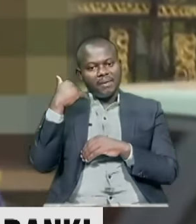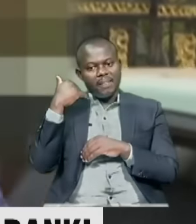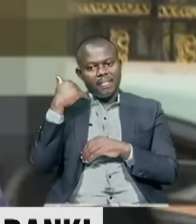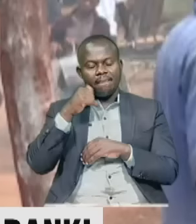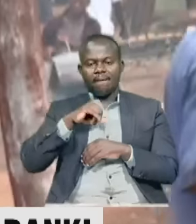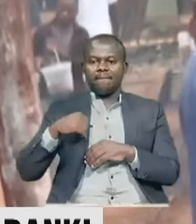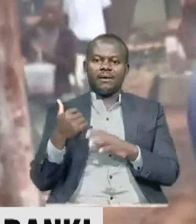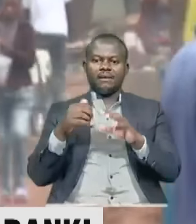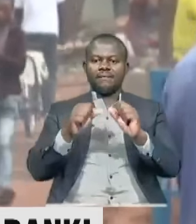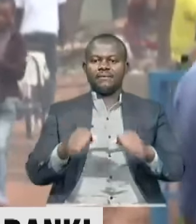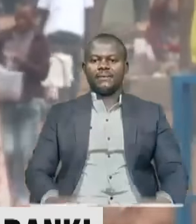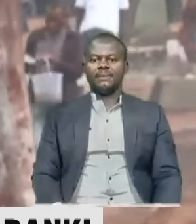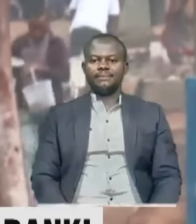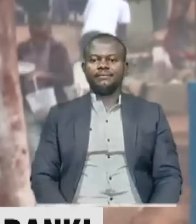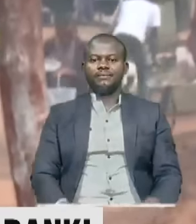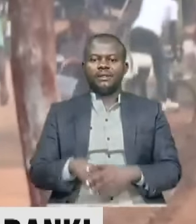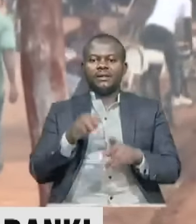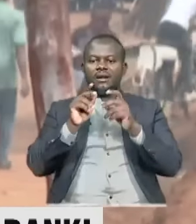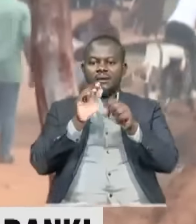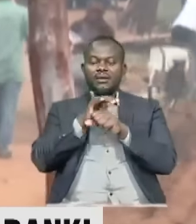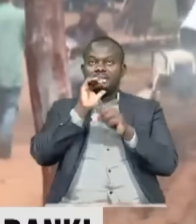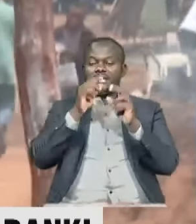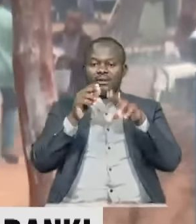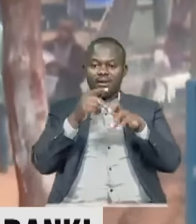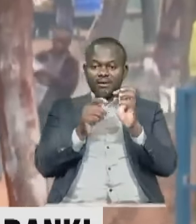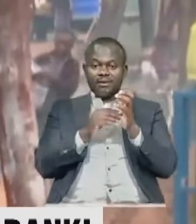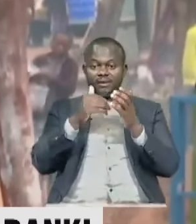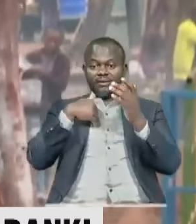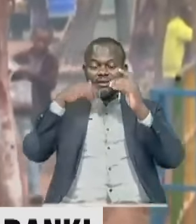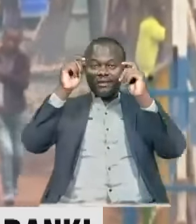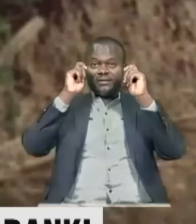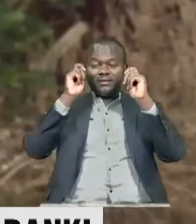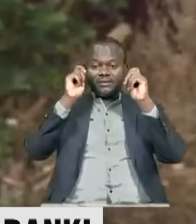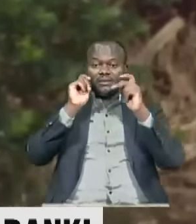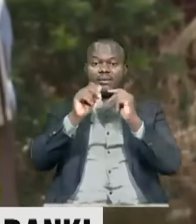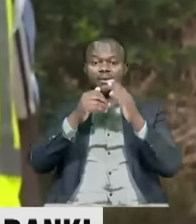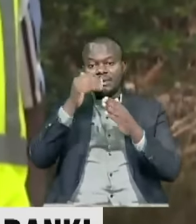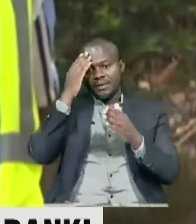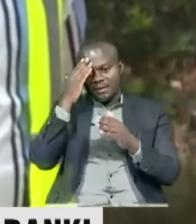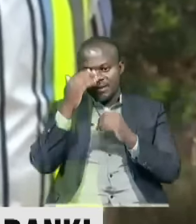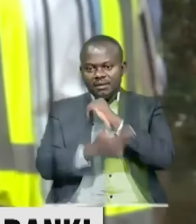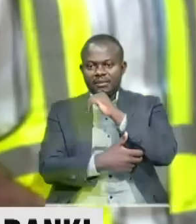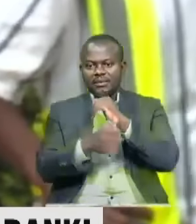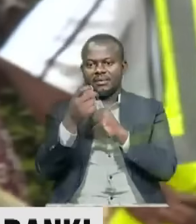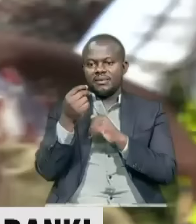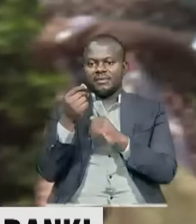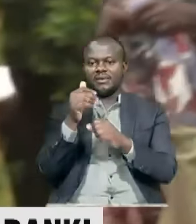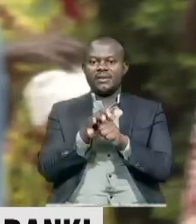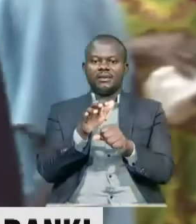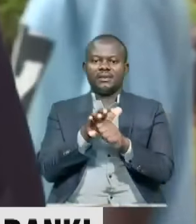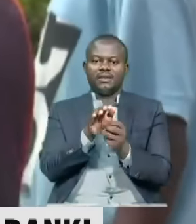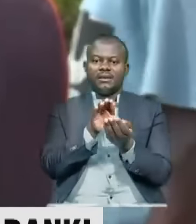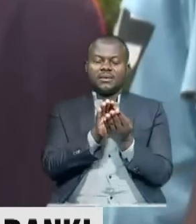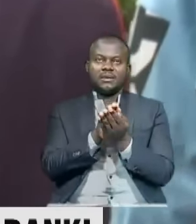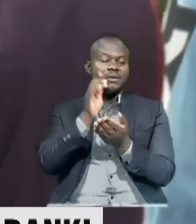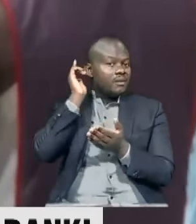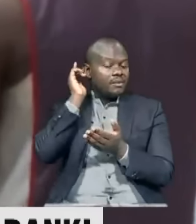banga kumfata hari benshi bitabayeho ariko bafite ubuhamya bwabo bazi bibwa amafaranga cyane cyane abitse kuri mobile